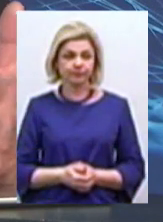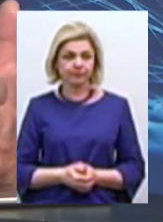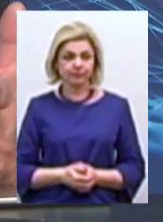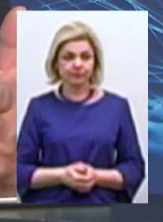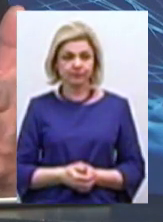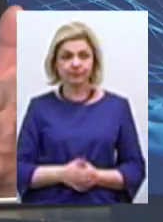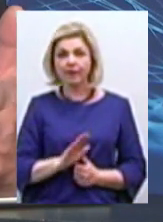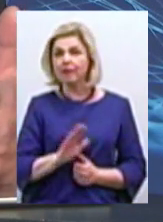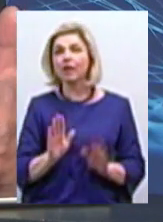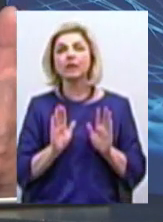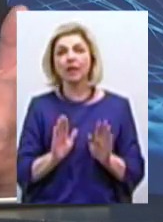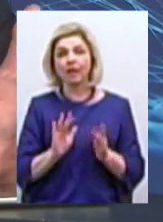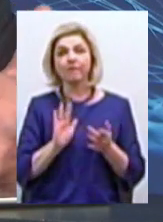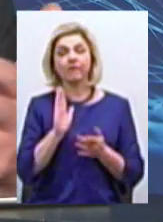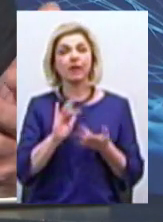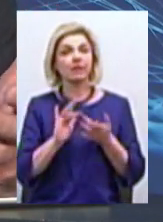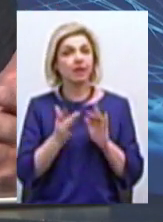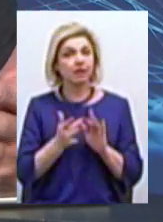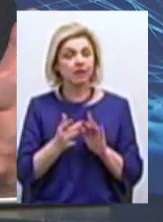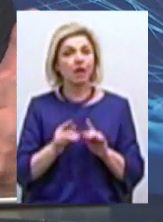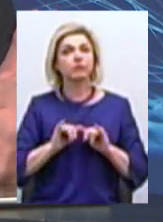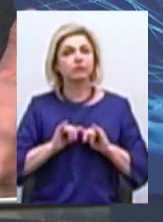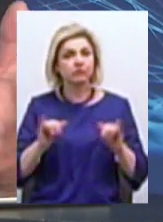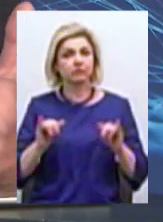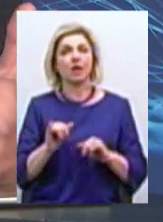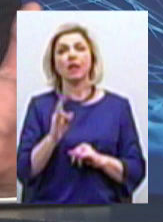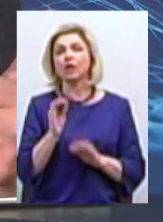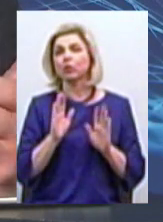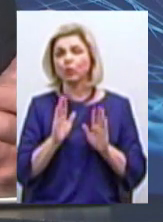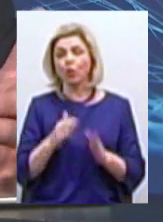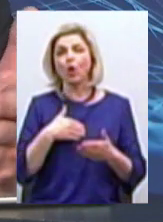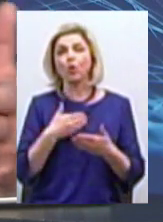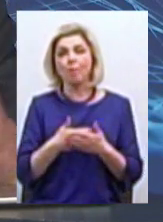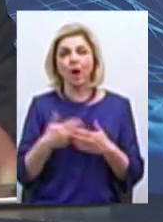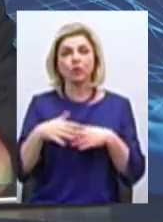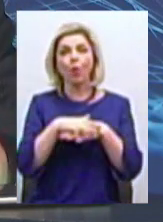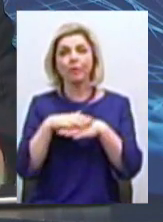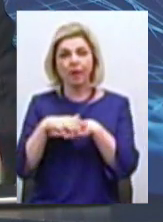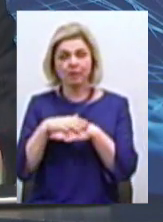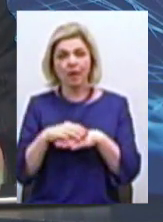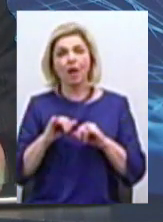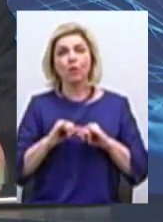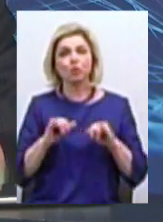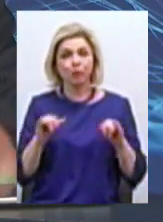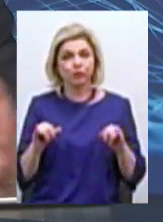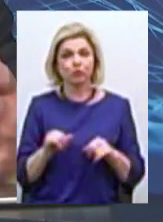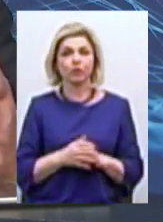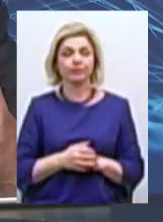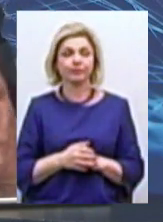не тільки в інтернеті розповсюджується, не тільки громадськими об'єднаннями розповсюджується, а